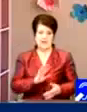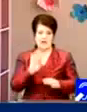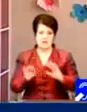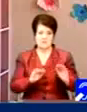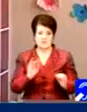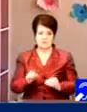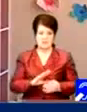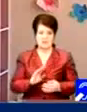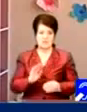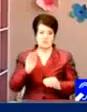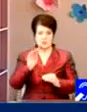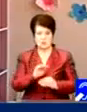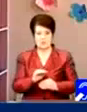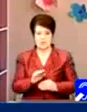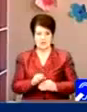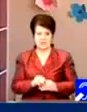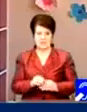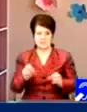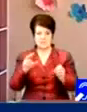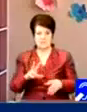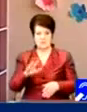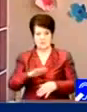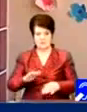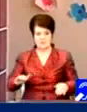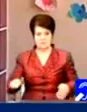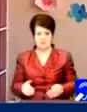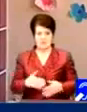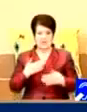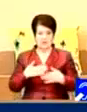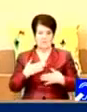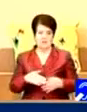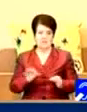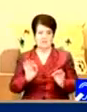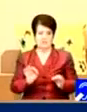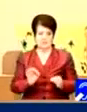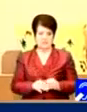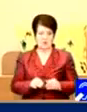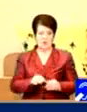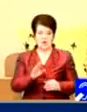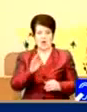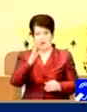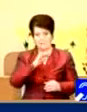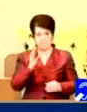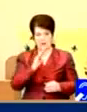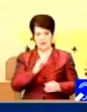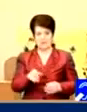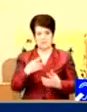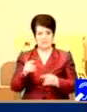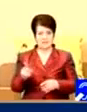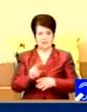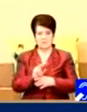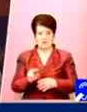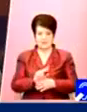amenajate și dotate cu micuțe special pentru ei, baie desigur. Părinții nu vor mai face navete la altă grădiniță.